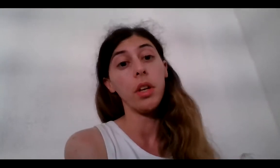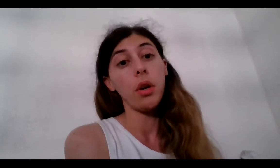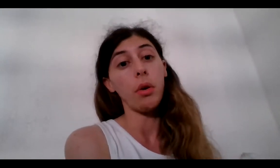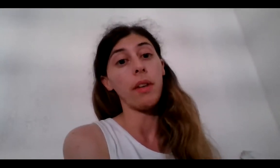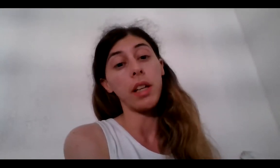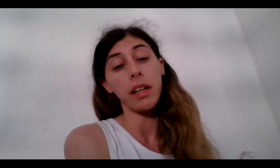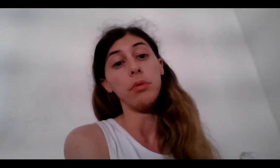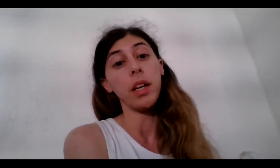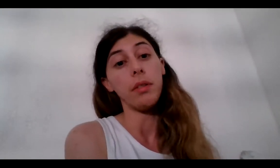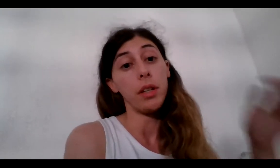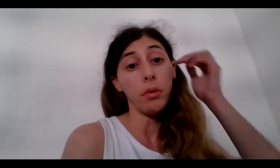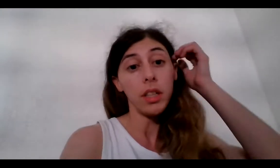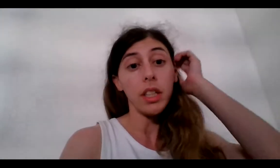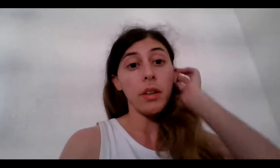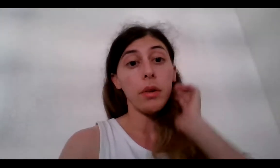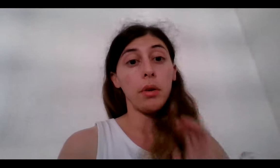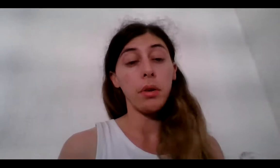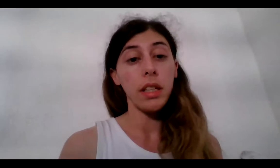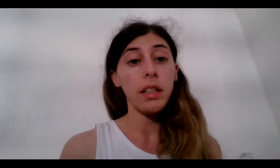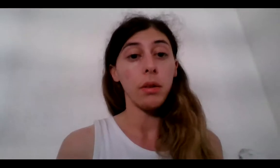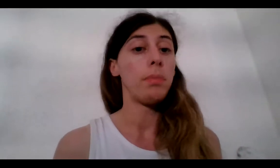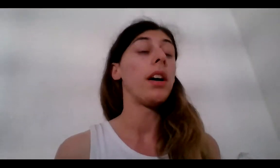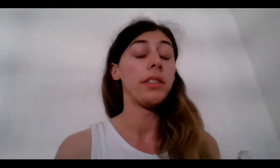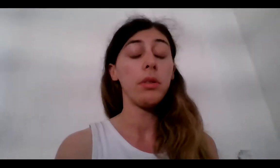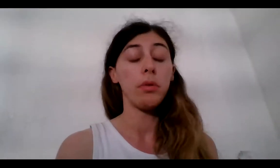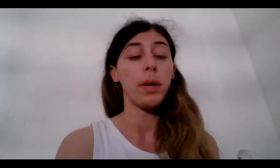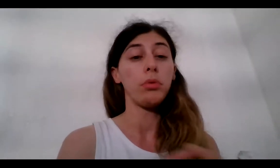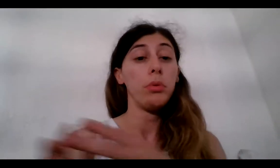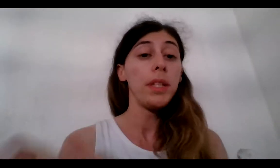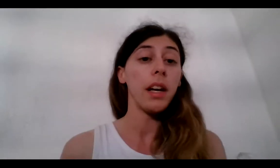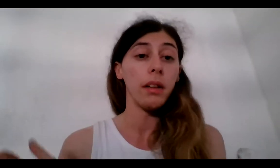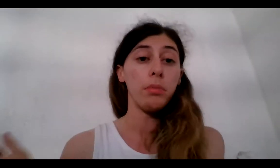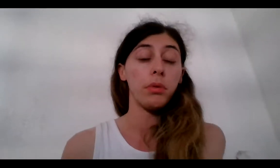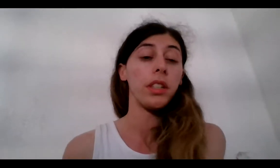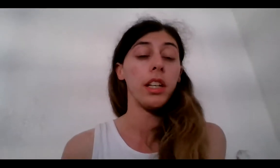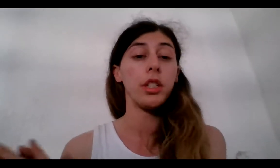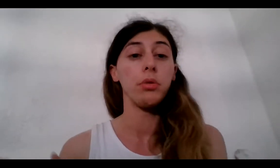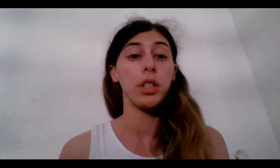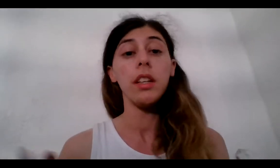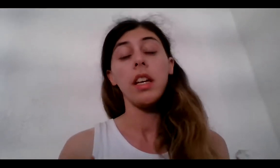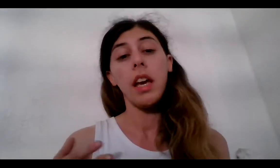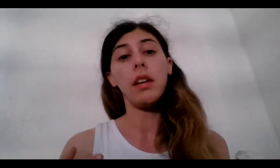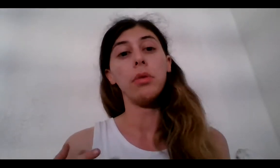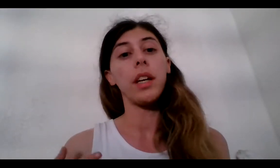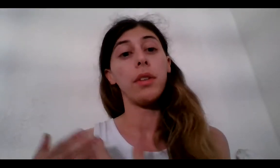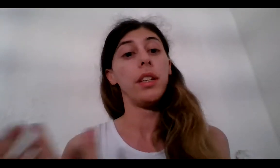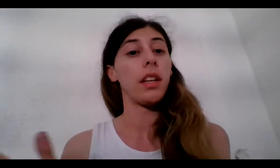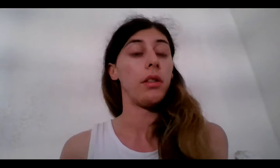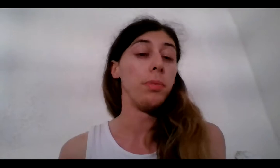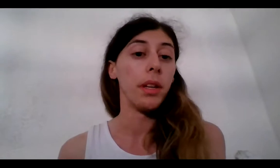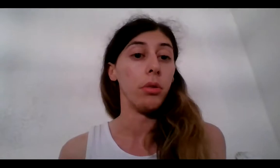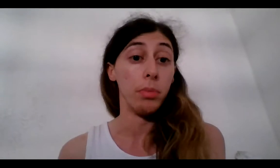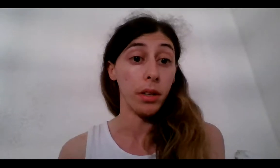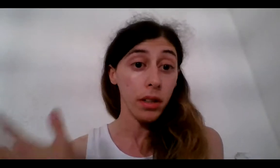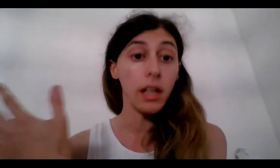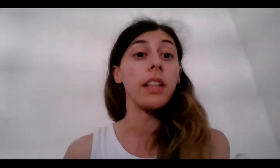généraliste avec laquelle nous travaillons, ainsi que par son hôpital, hein, pour ce qui est de la chirurgienne. Elle travaillait à